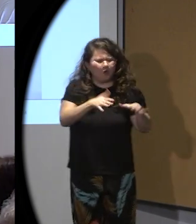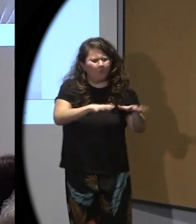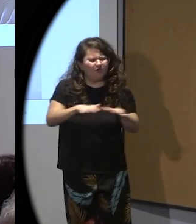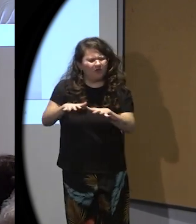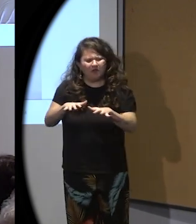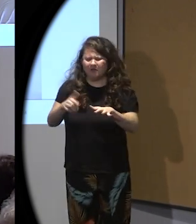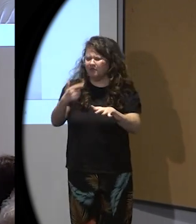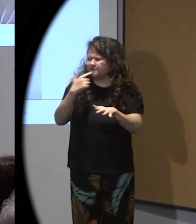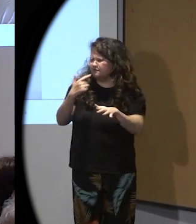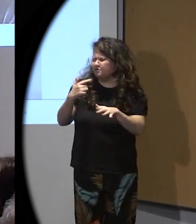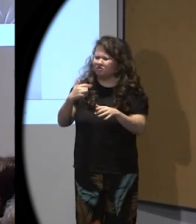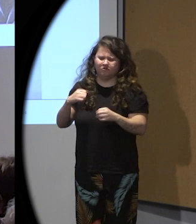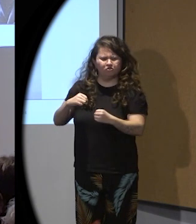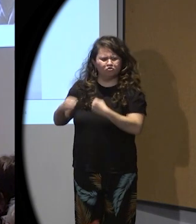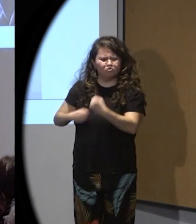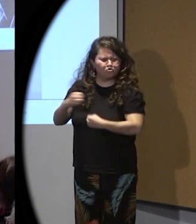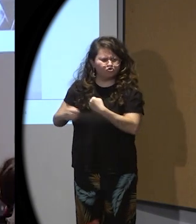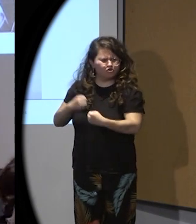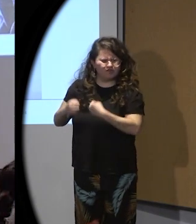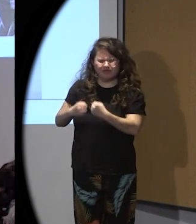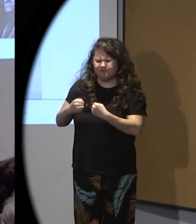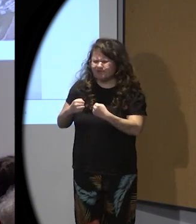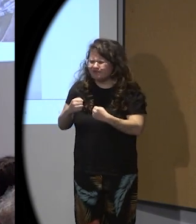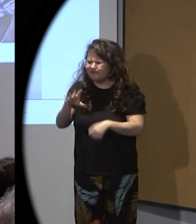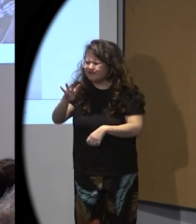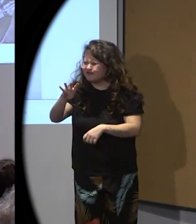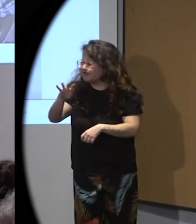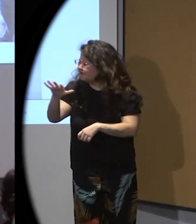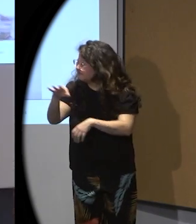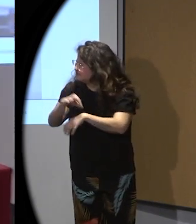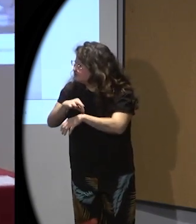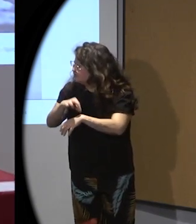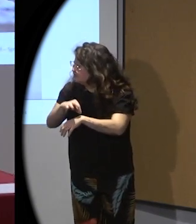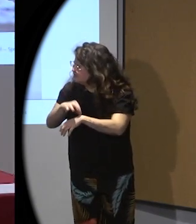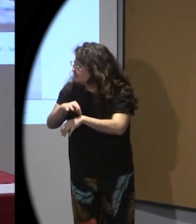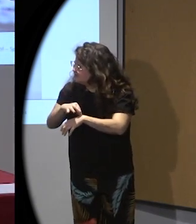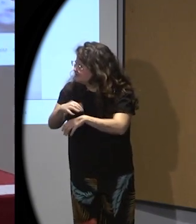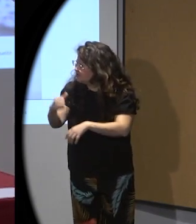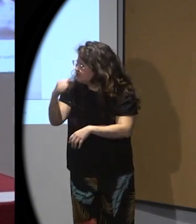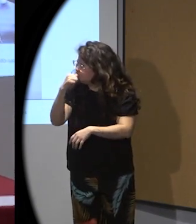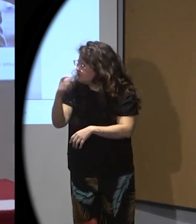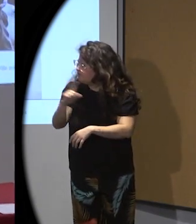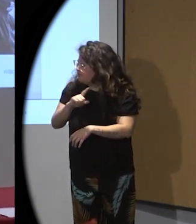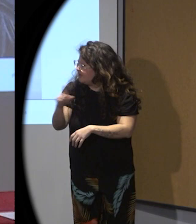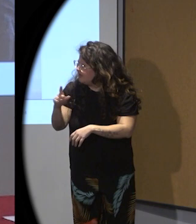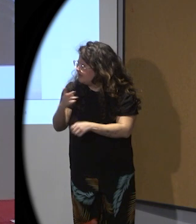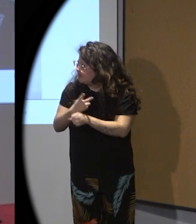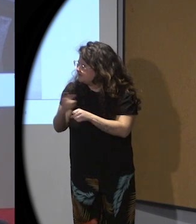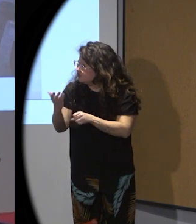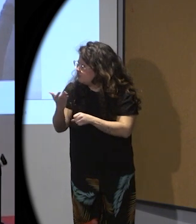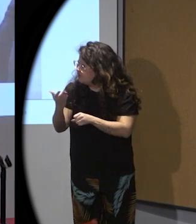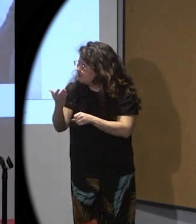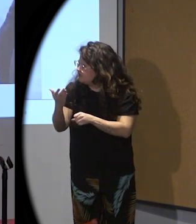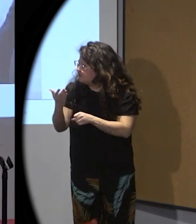si on court pendant 3/4 d'heure. Je n'ai pas trop compris à quoi on s'exposait en ne buvant pas pendant ce type